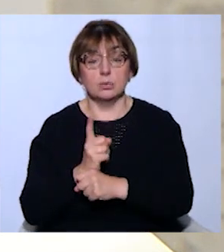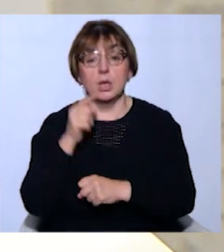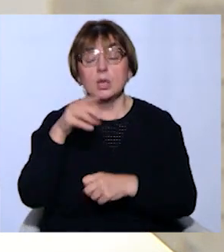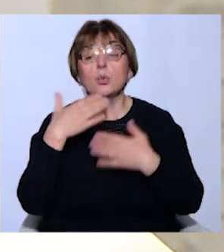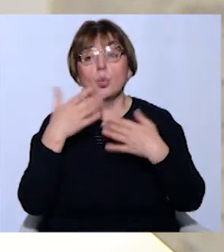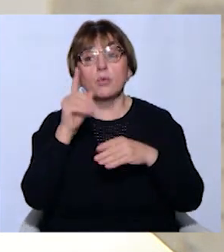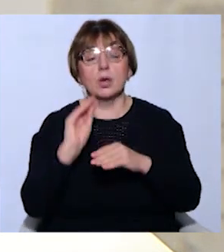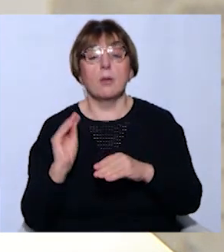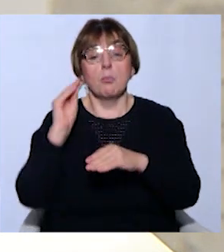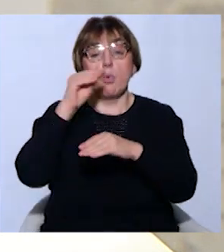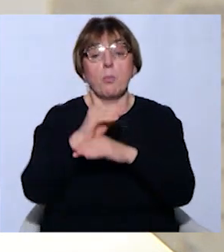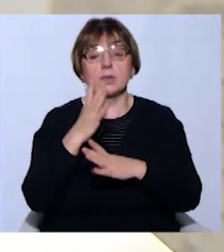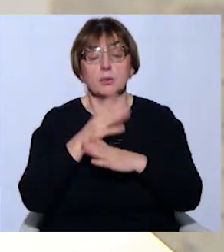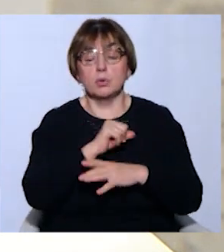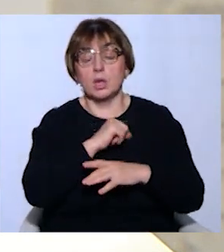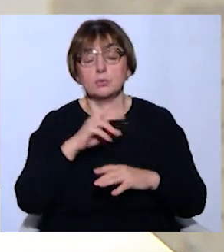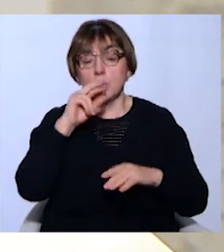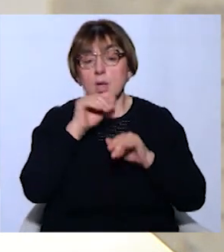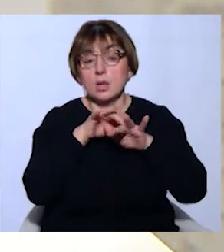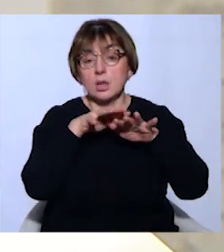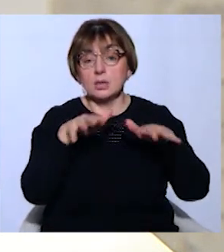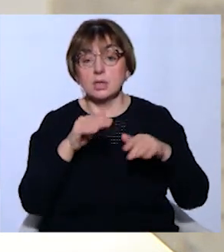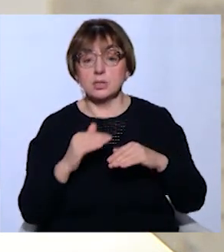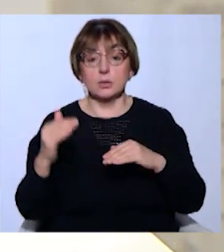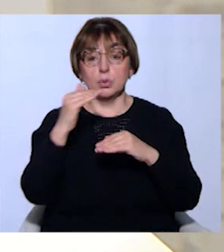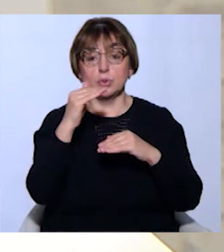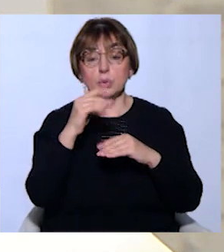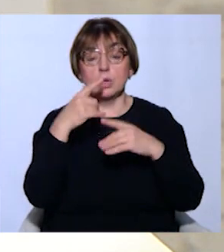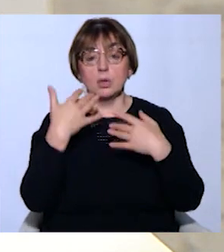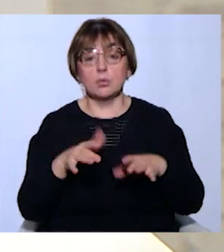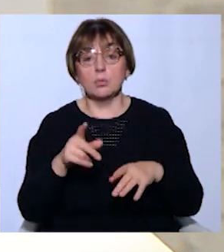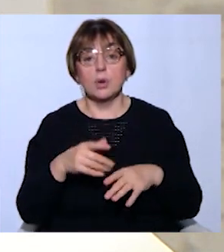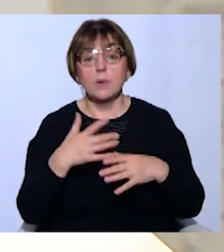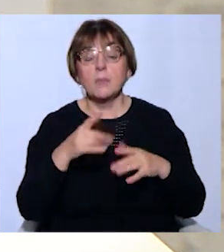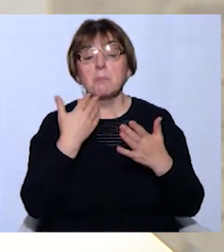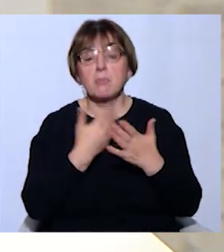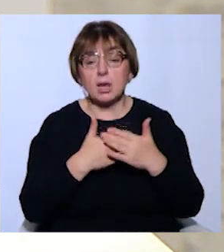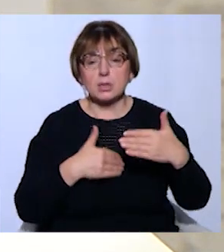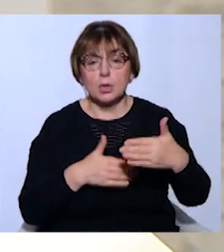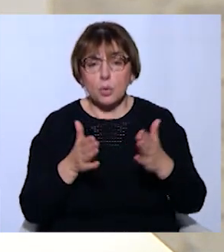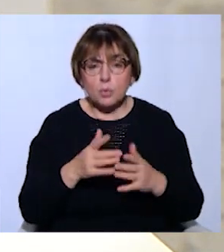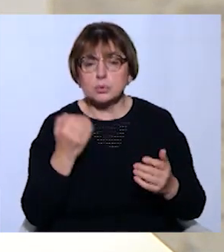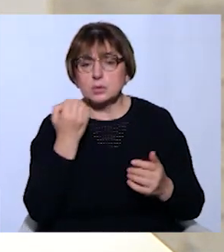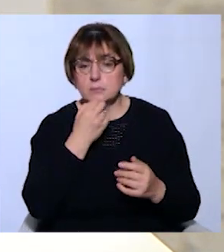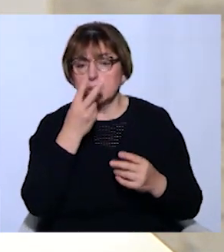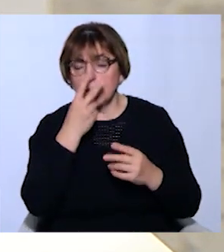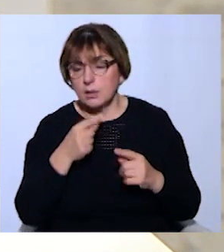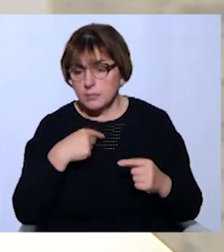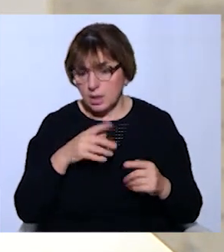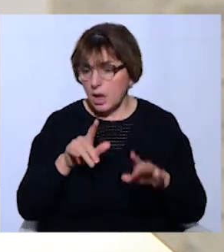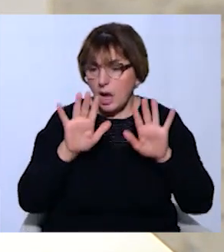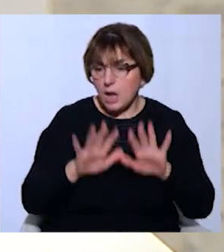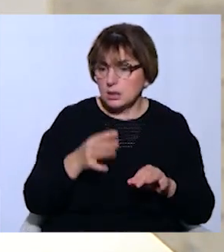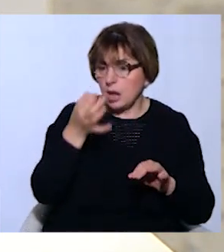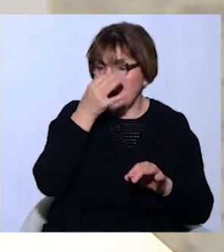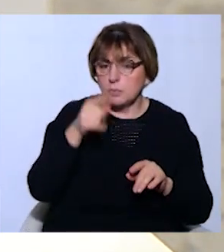იქ მომატებულია რადიაციული დონე. თუ ასეთ ნიშნით რაიმე ყუთს ან ნივთს იპოვი აი შეუფერებელ